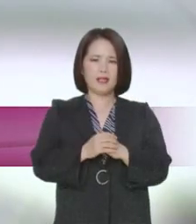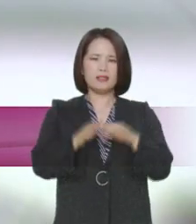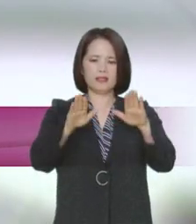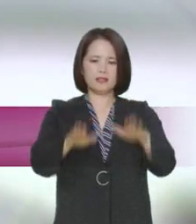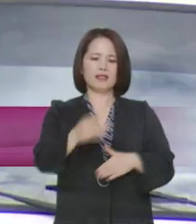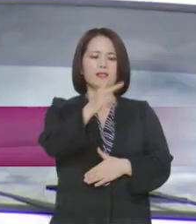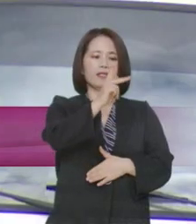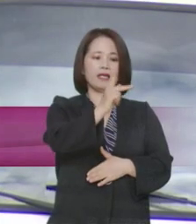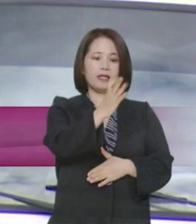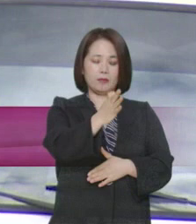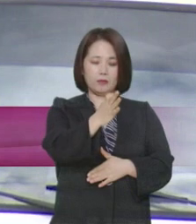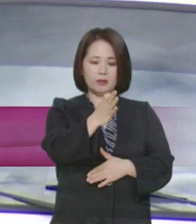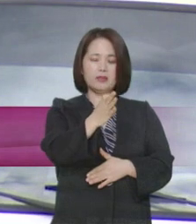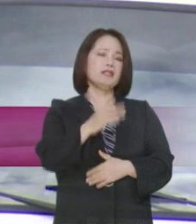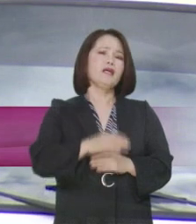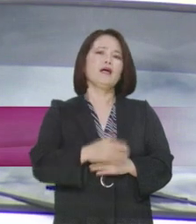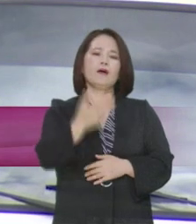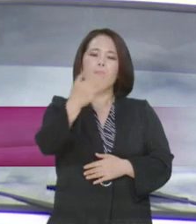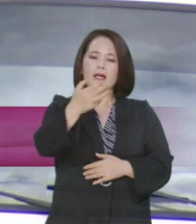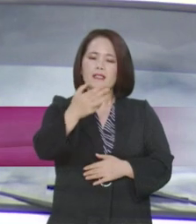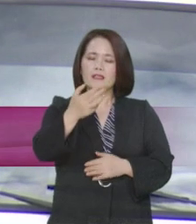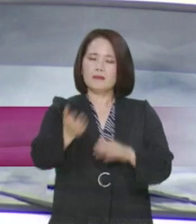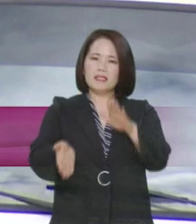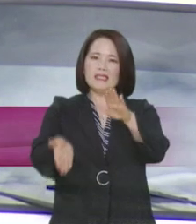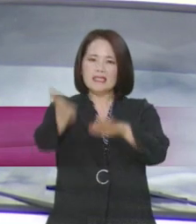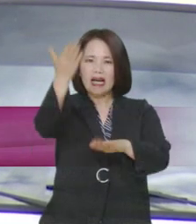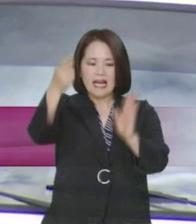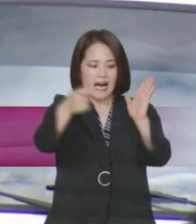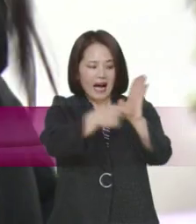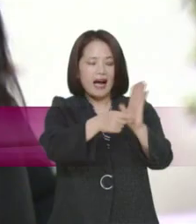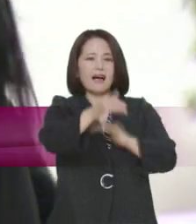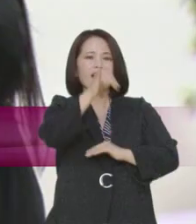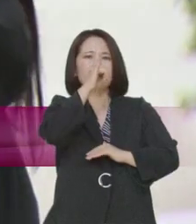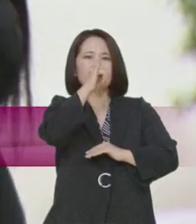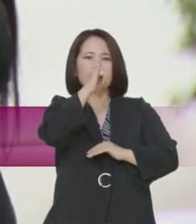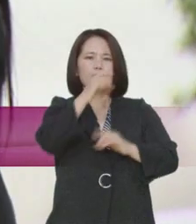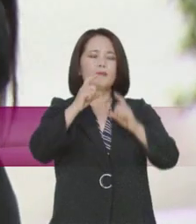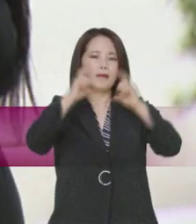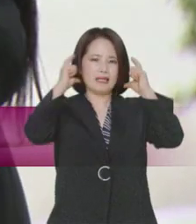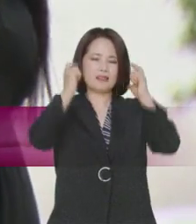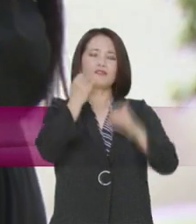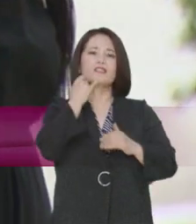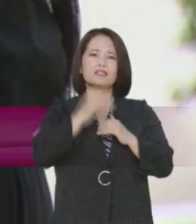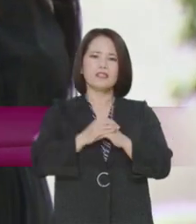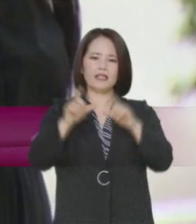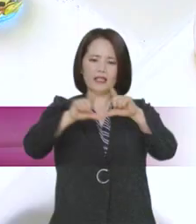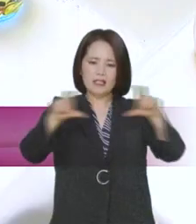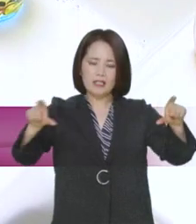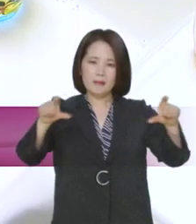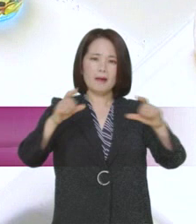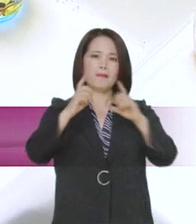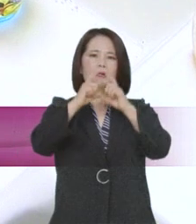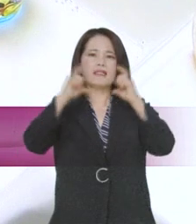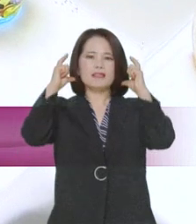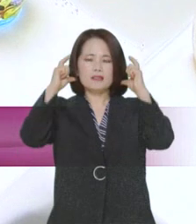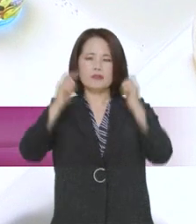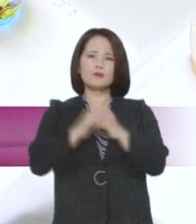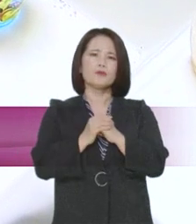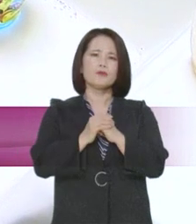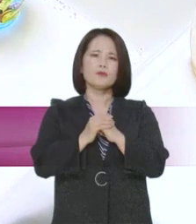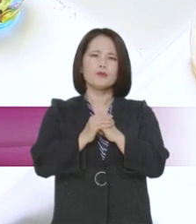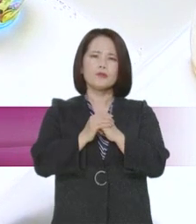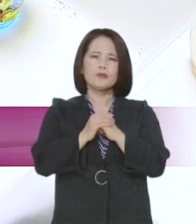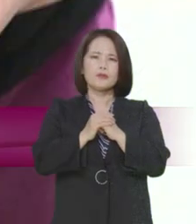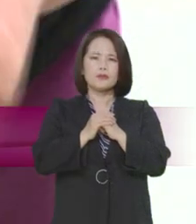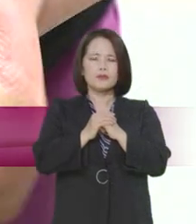kft 그의 80 이상의 숫자가 그 붙은 마스크가 좋은데요 일반 마스크 를 쓰더라도 없고 침을